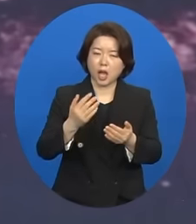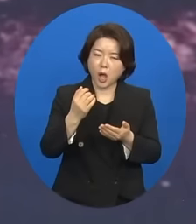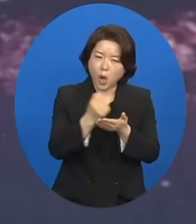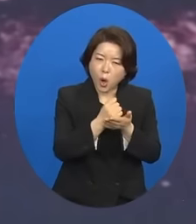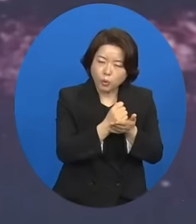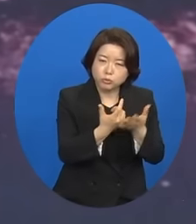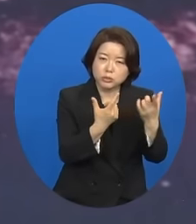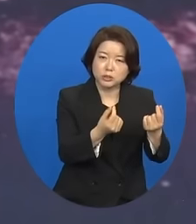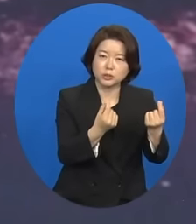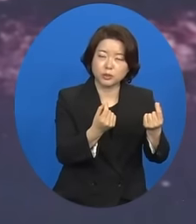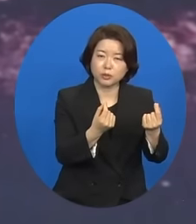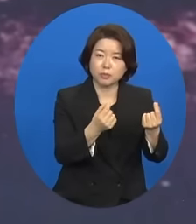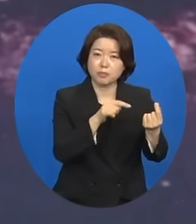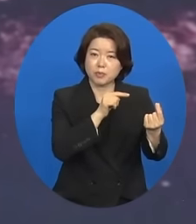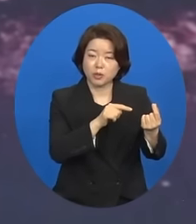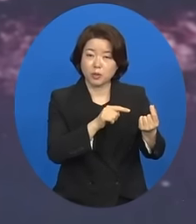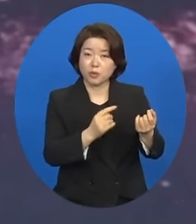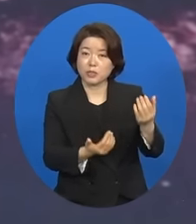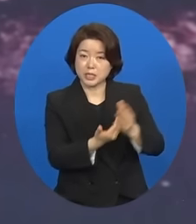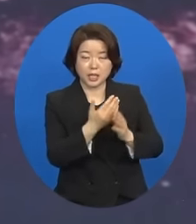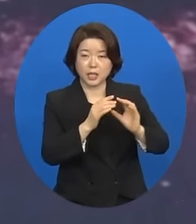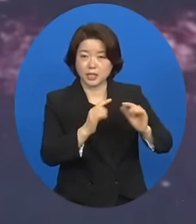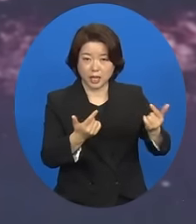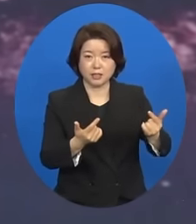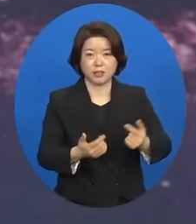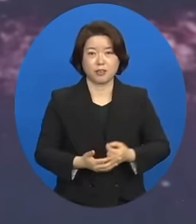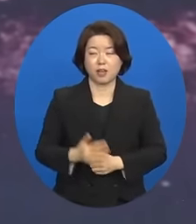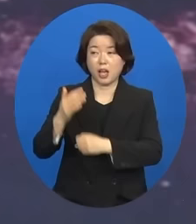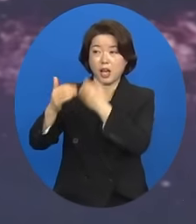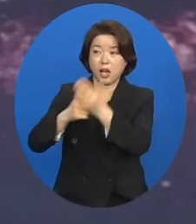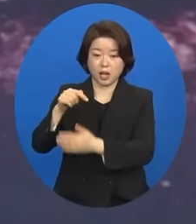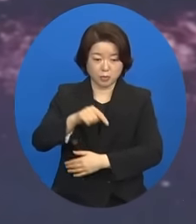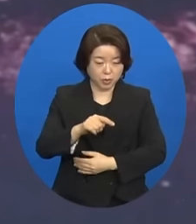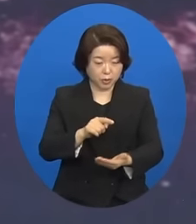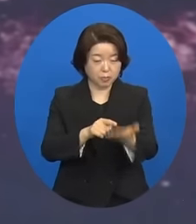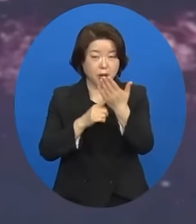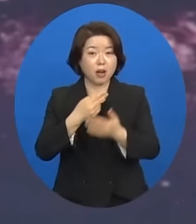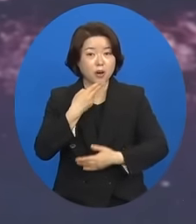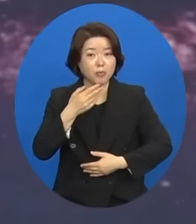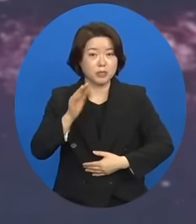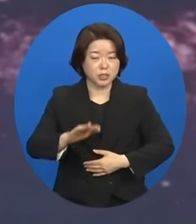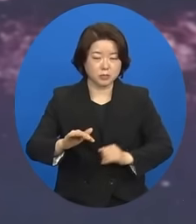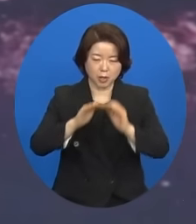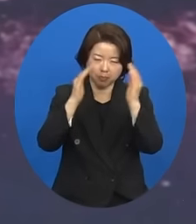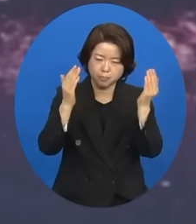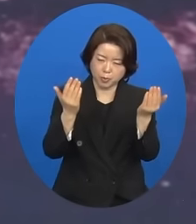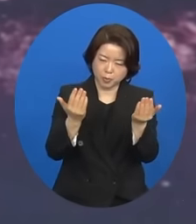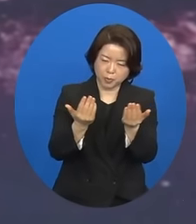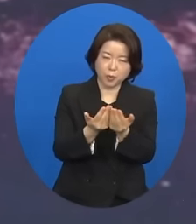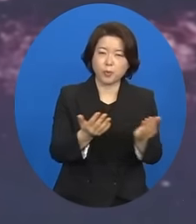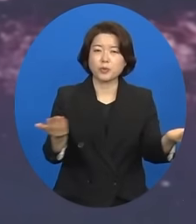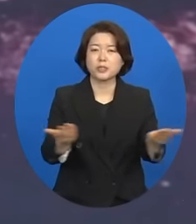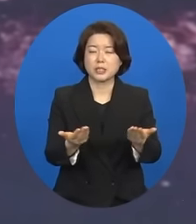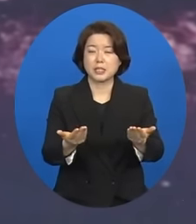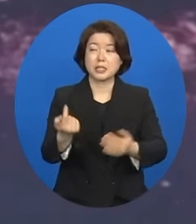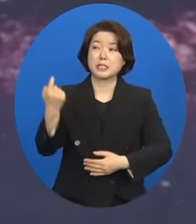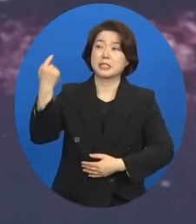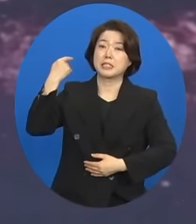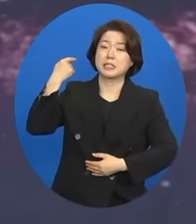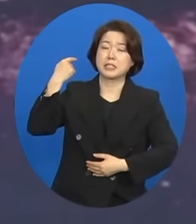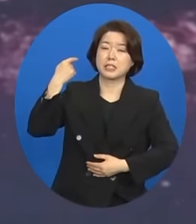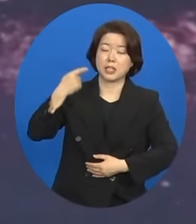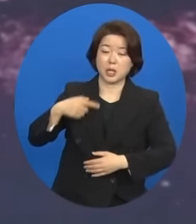일이 아니라는 사실입니다 하나님 역이 등장하지 않지만이 모든 일의에는